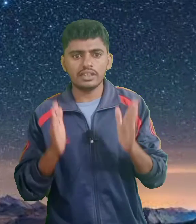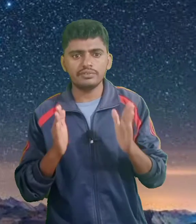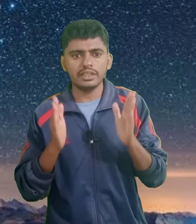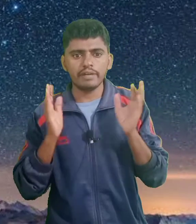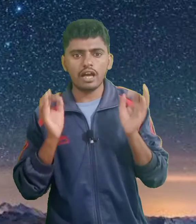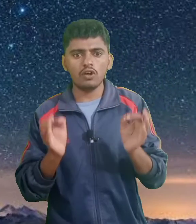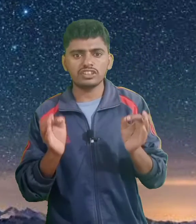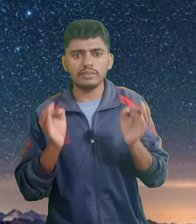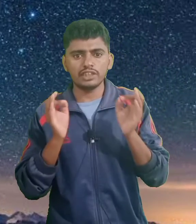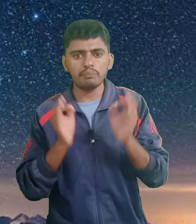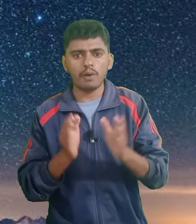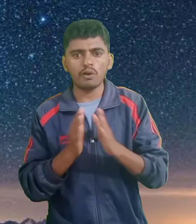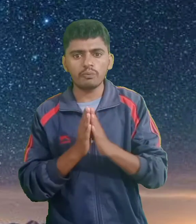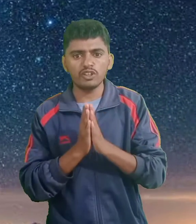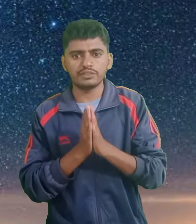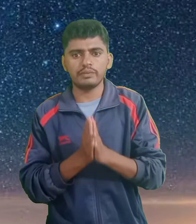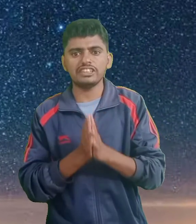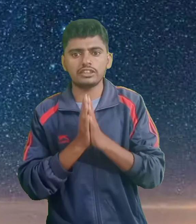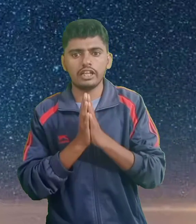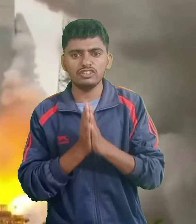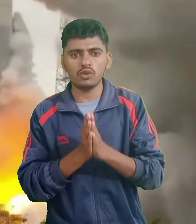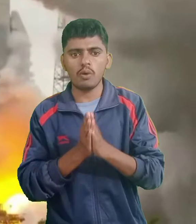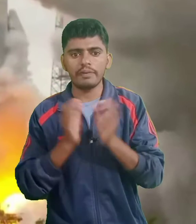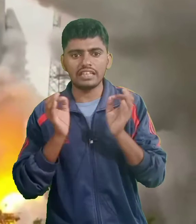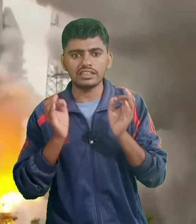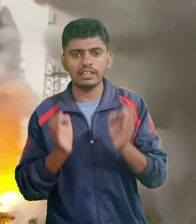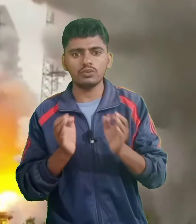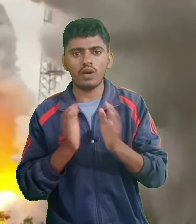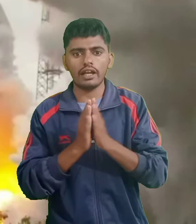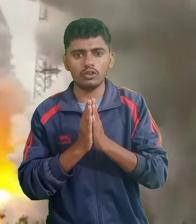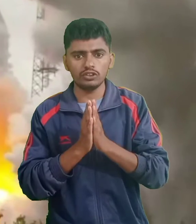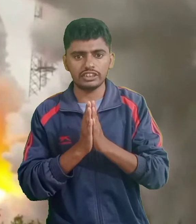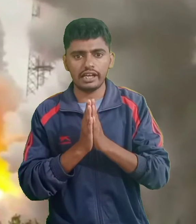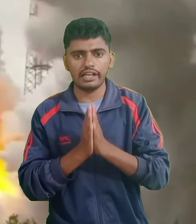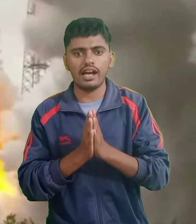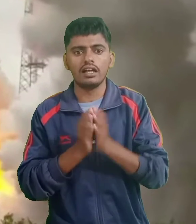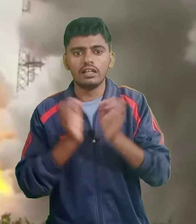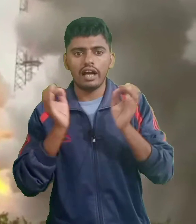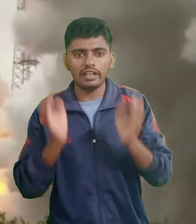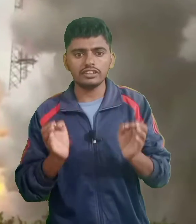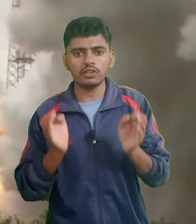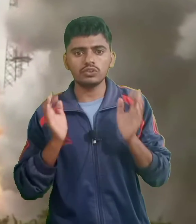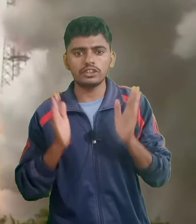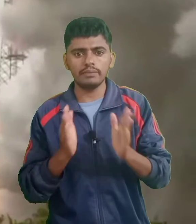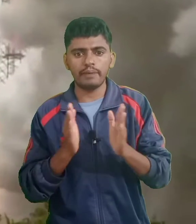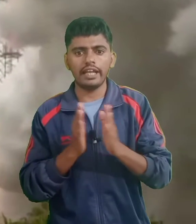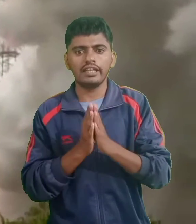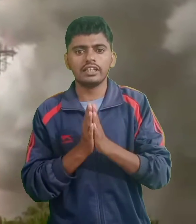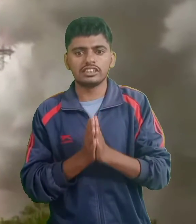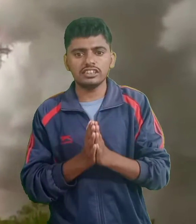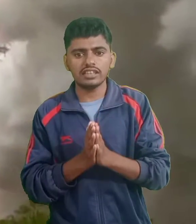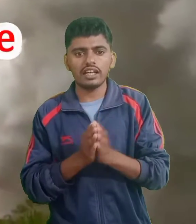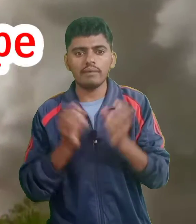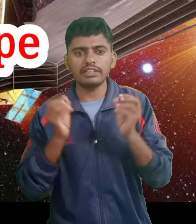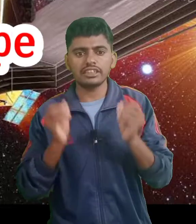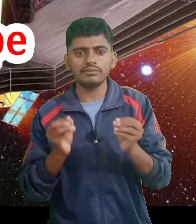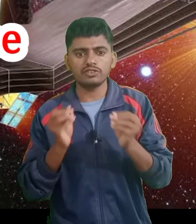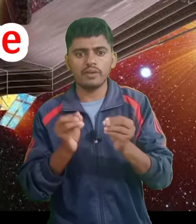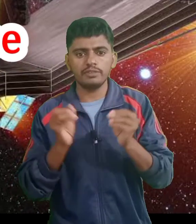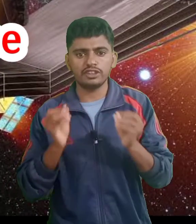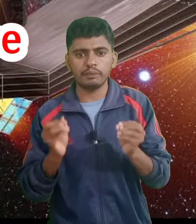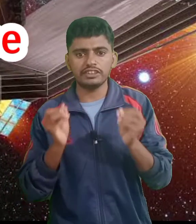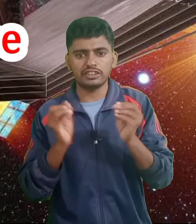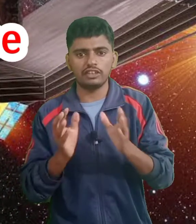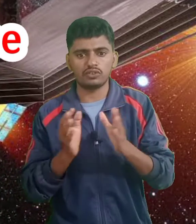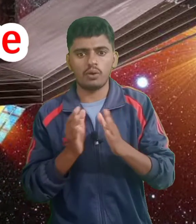दुनिया का सबसे बड़ा और सबसे पावरफुल स्पेस टेलीस्कोप नासा के द्वारा लॉन्च किया गया आज से कुछ दिन पहले, जिसका नाम है